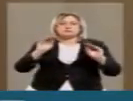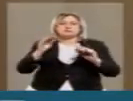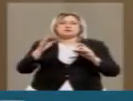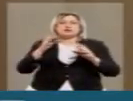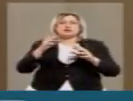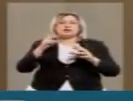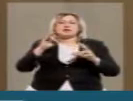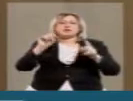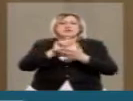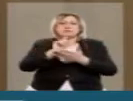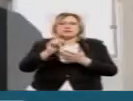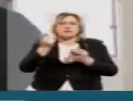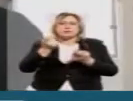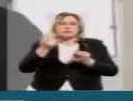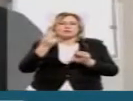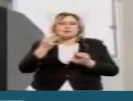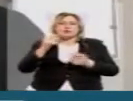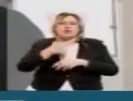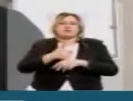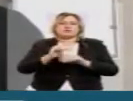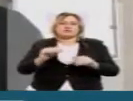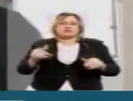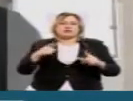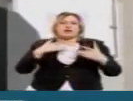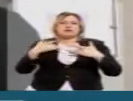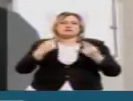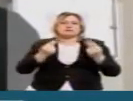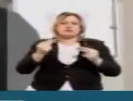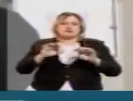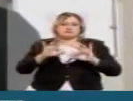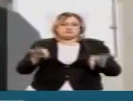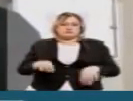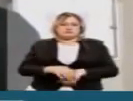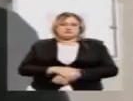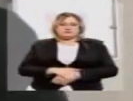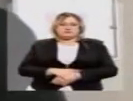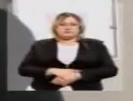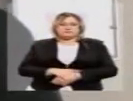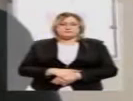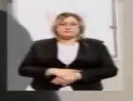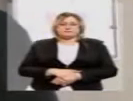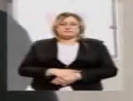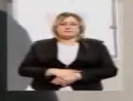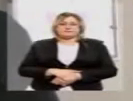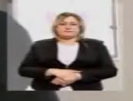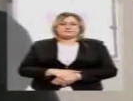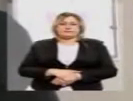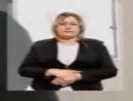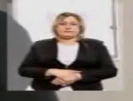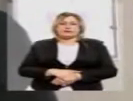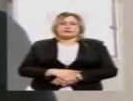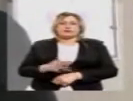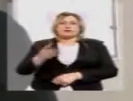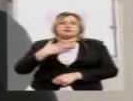ұлы жеңістің 75 жылдығына арналды. Елбасымыз өзі айтқандай, біздің болашағымыз жастар, яғни жастарды одан